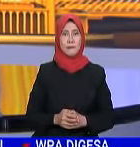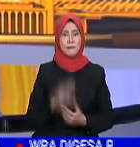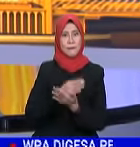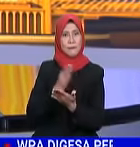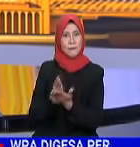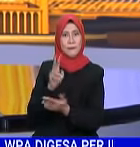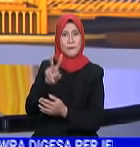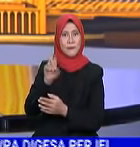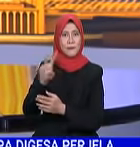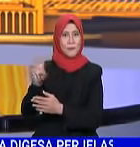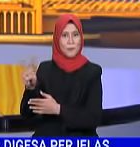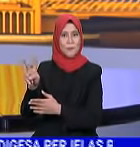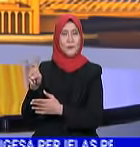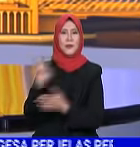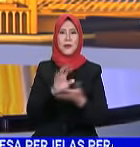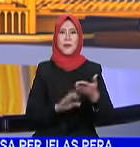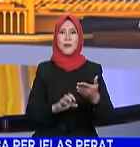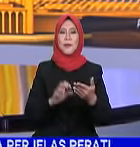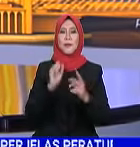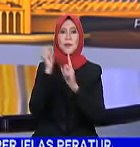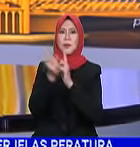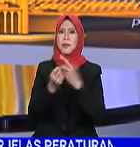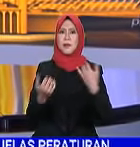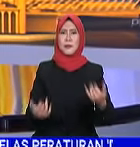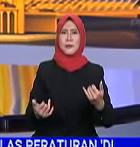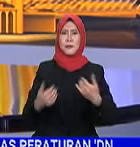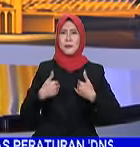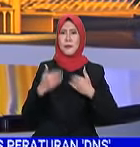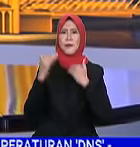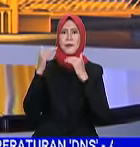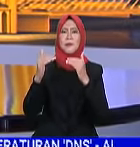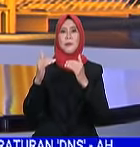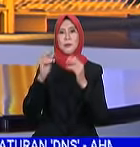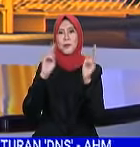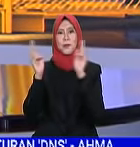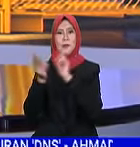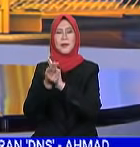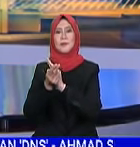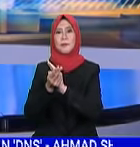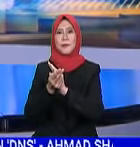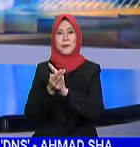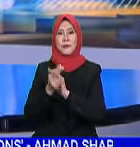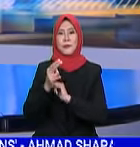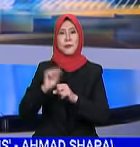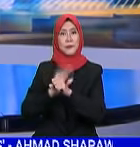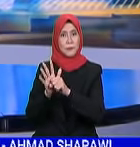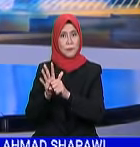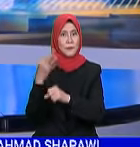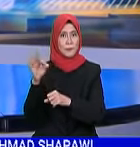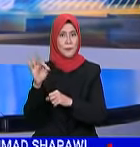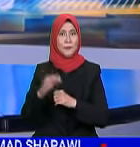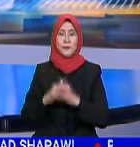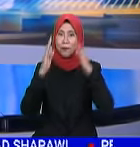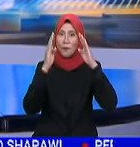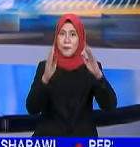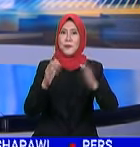Bajet 2022 dirangka berdasarkan senario negara yang kini berada dalam fasa pemulihan kesan pandemik COVID-19.